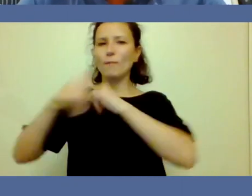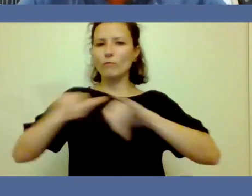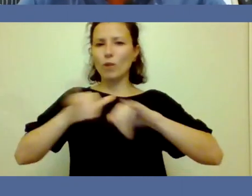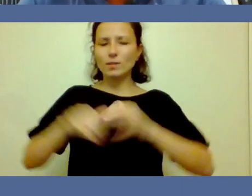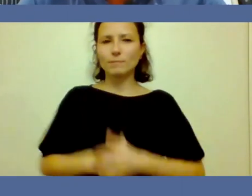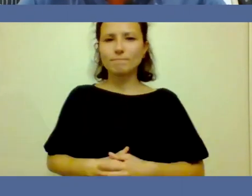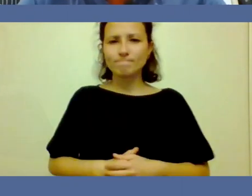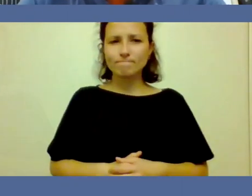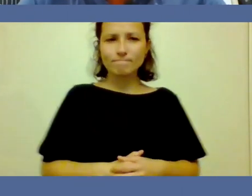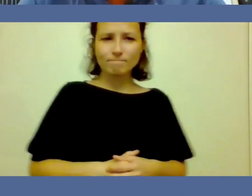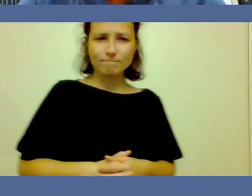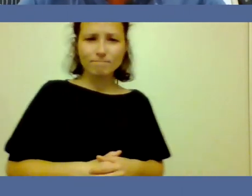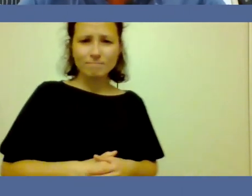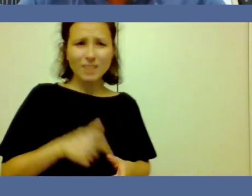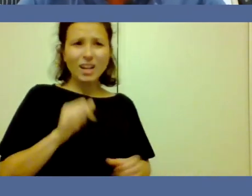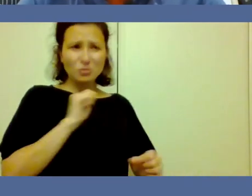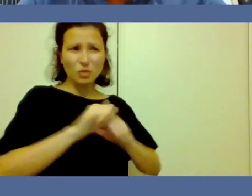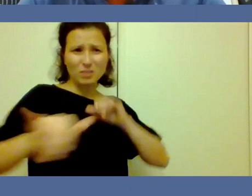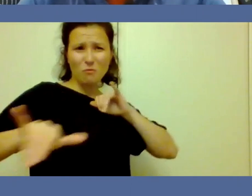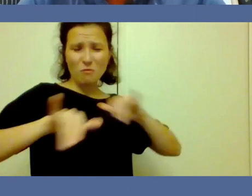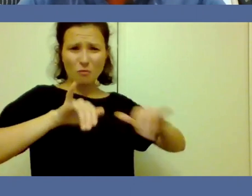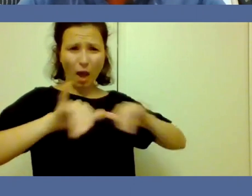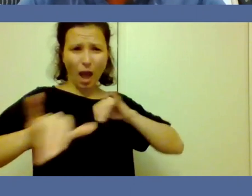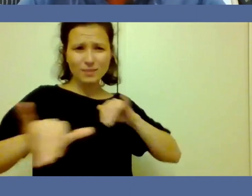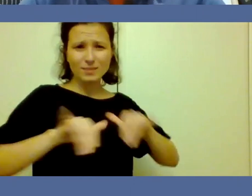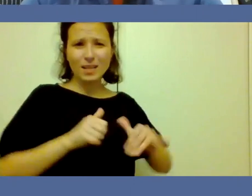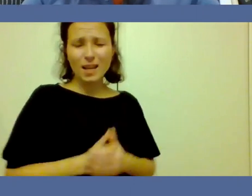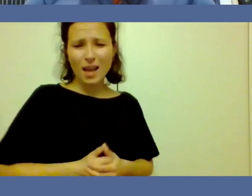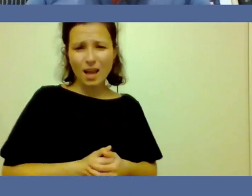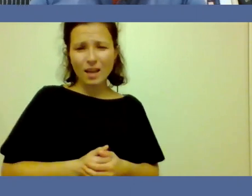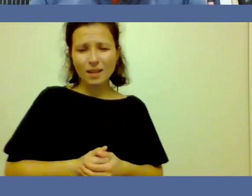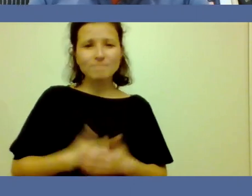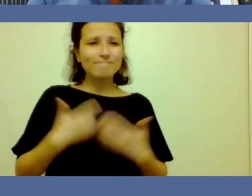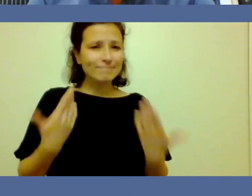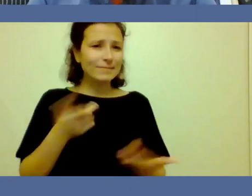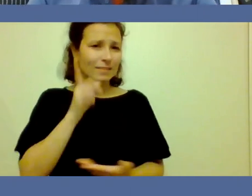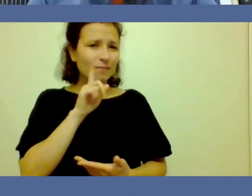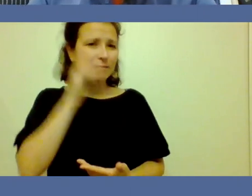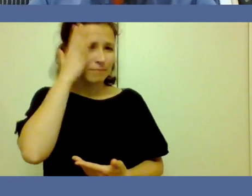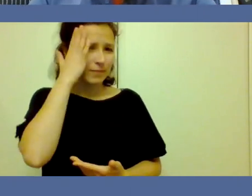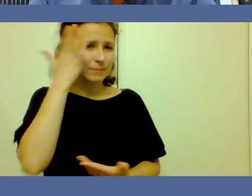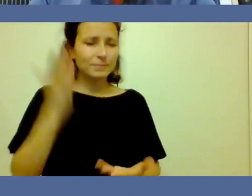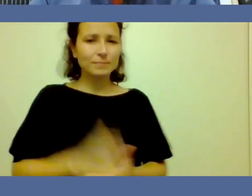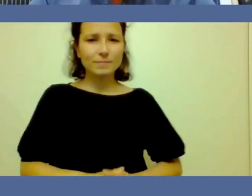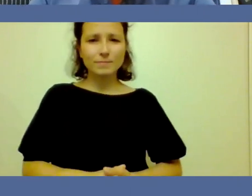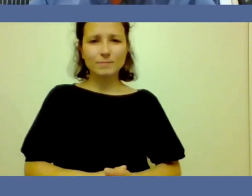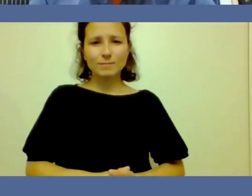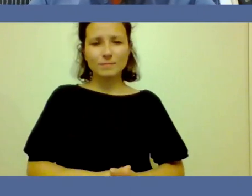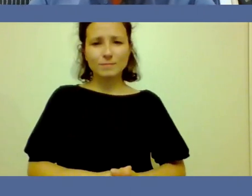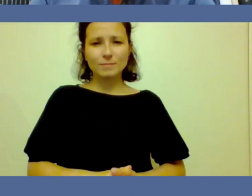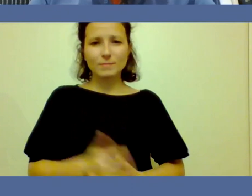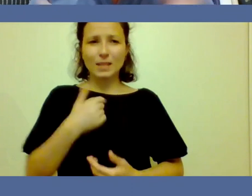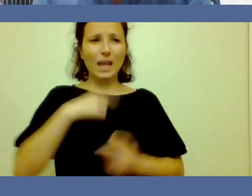Ale czy to w ogóle jest jakiś tron? Wie pan, no to jest tak, że to sama sobie tego przydomku